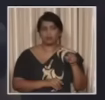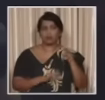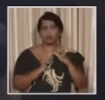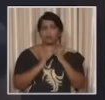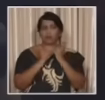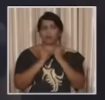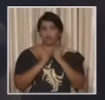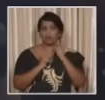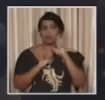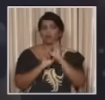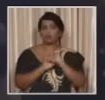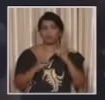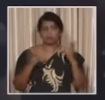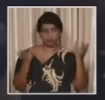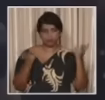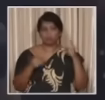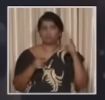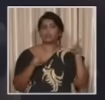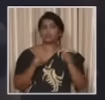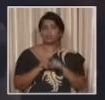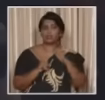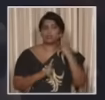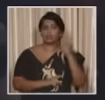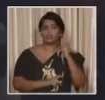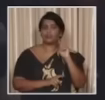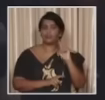ලකුණු ටික මෙව කරලත් නැහැ. ඒ වගේම